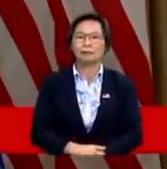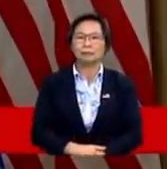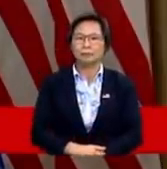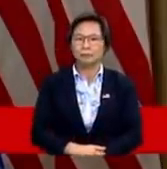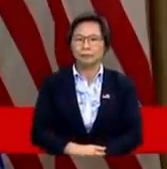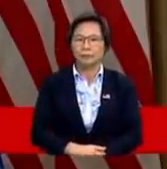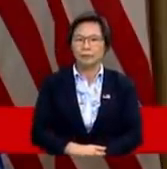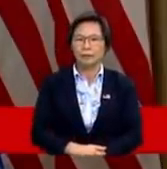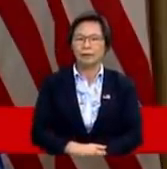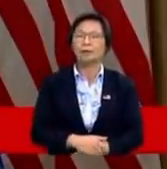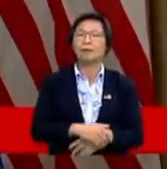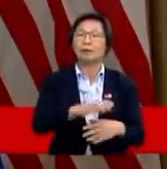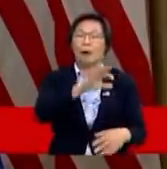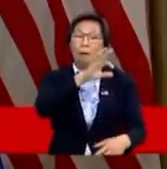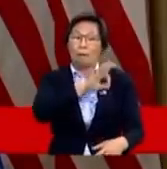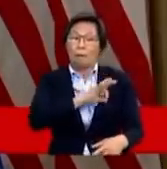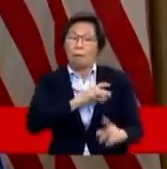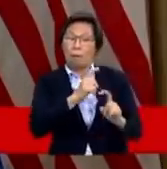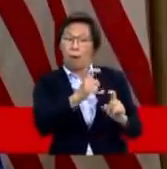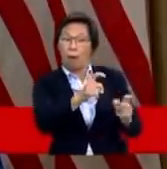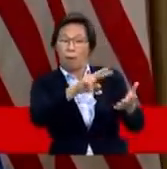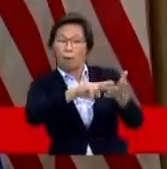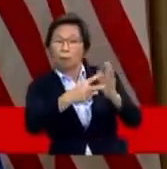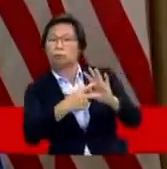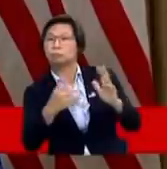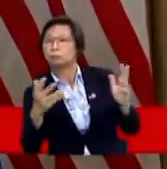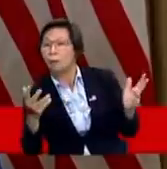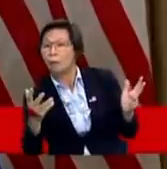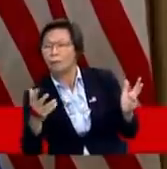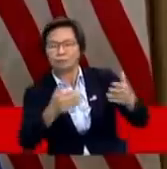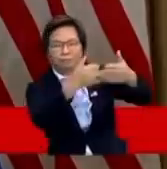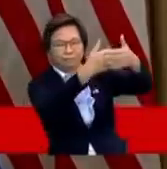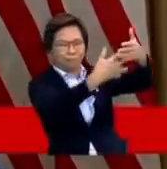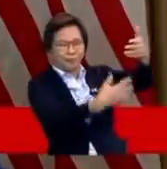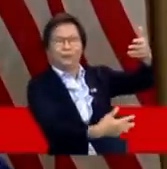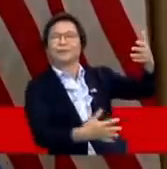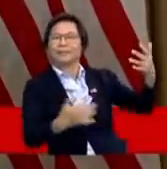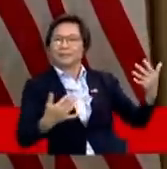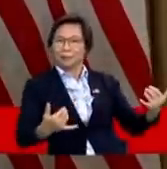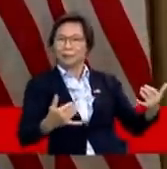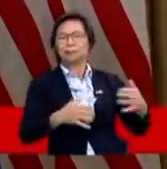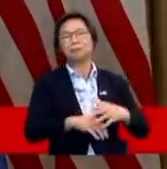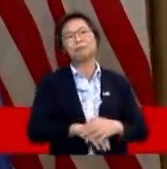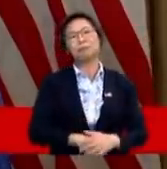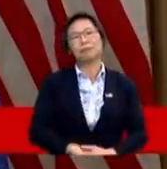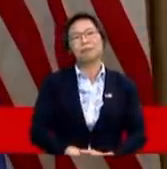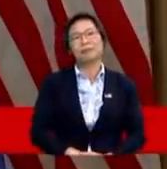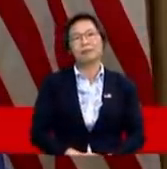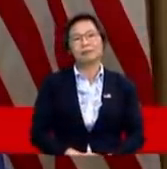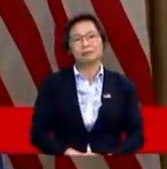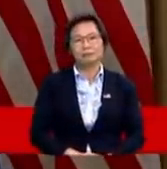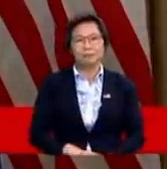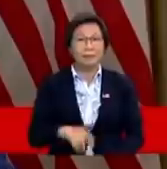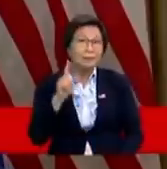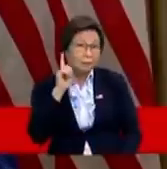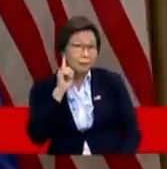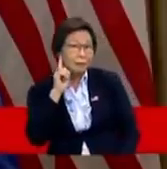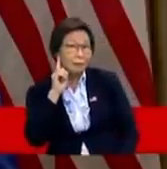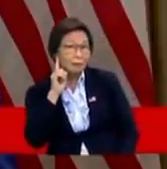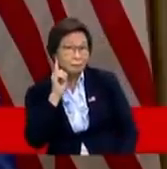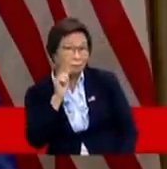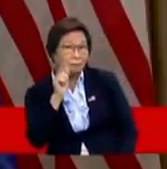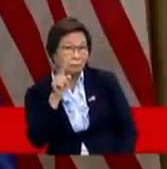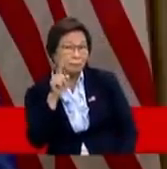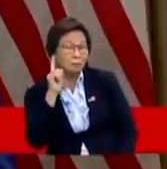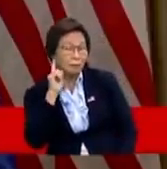Hai hey kemudian pudan yang dimaksudkan secara amnya adalah seperti berikut Hai gedena baik-baik